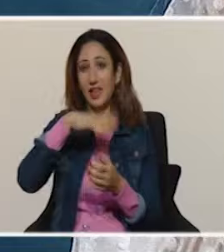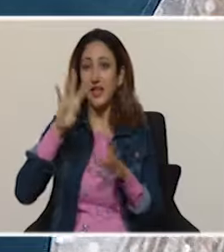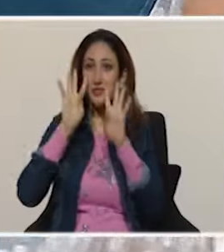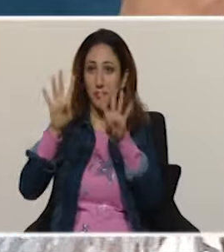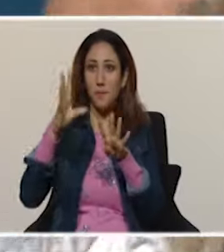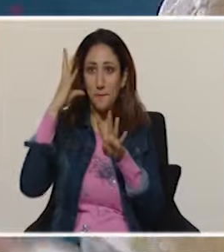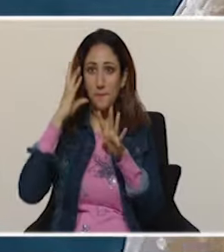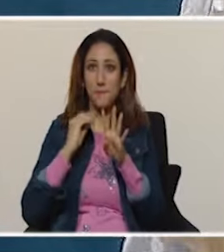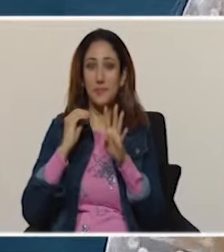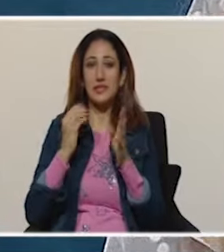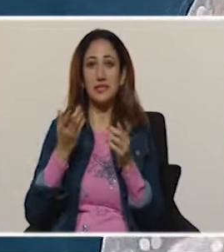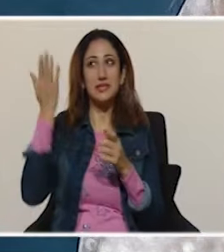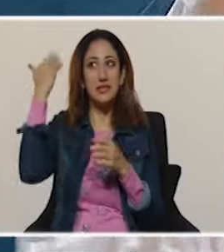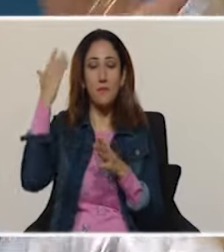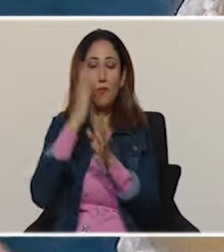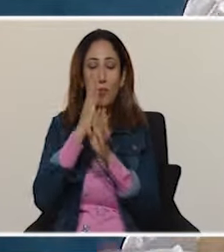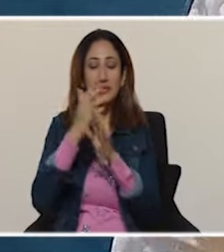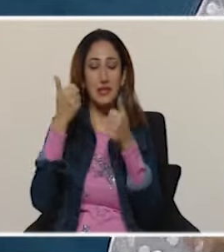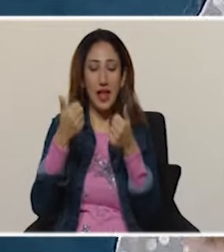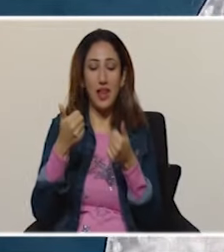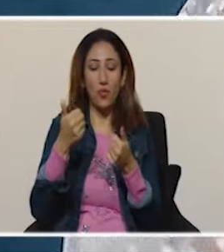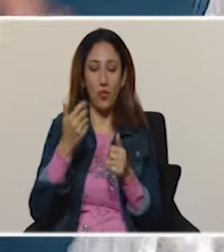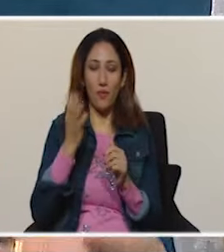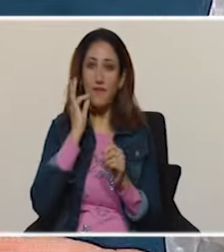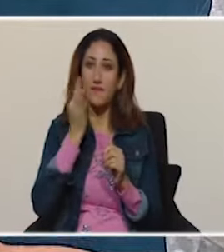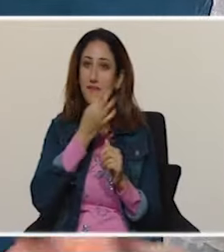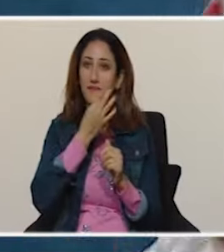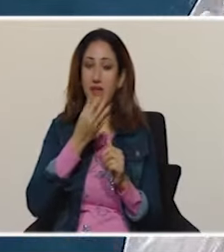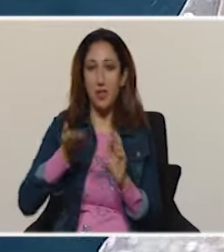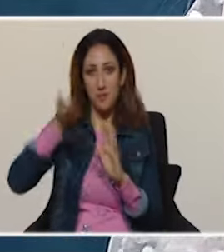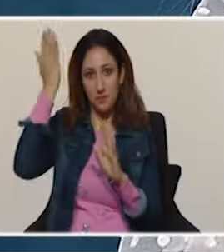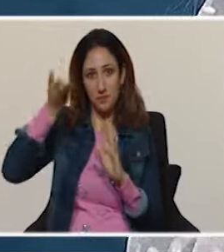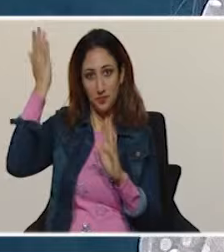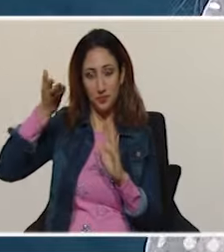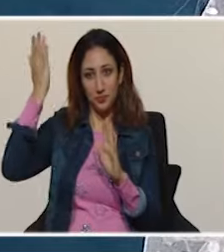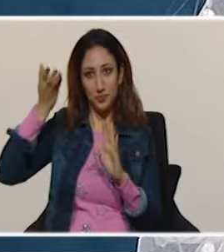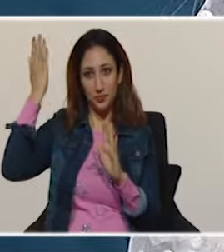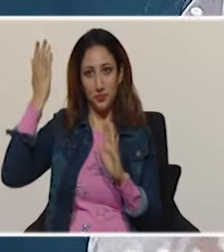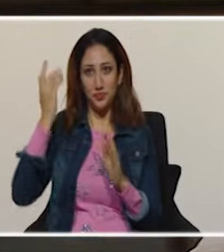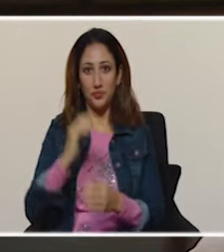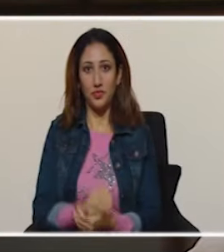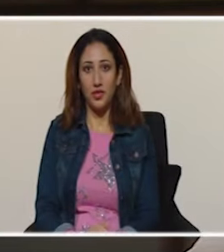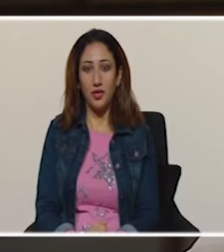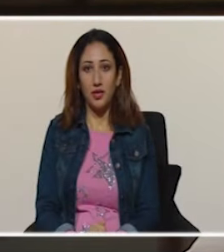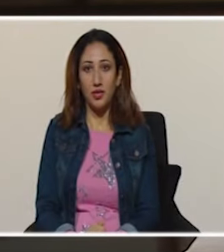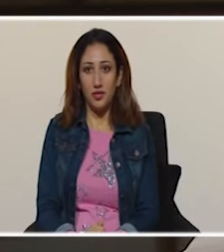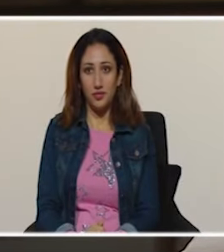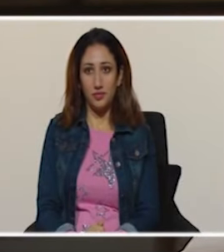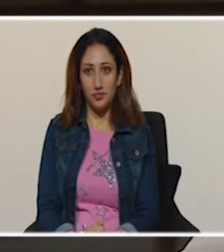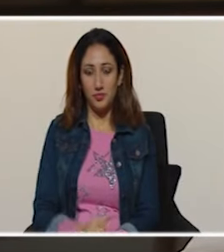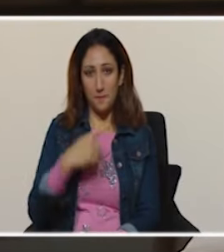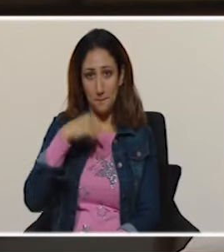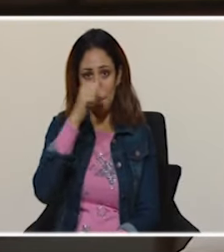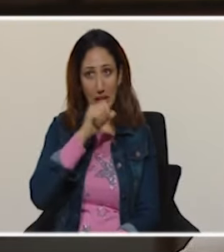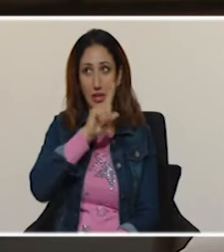في أحلى من زمن الفن الجميل والأفلام الأسود والأبيض والعمالقة اللي عملوا. نحن طبعا هنحاول نقرب من عمري ما غنيت قبل كده، إزاي